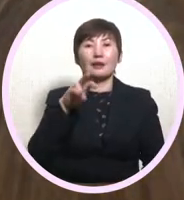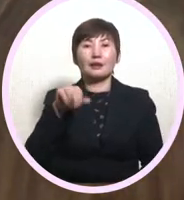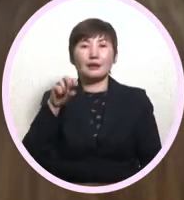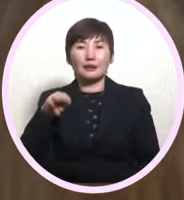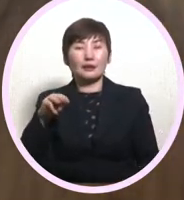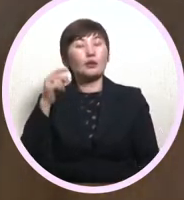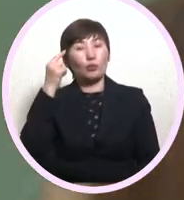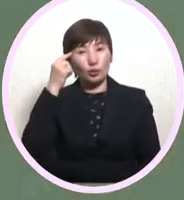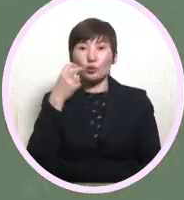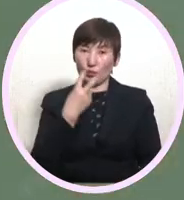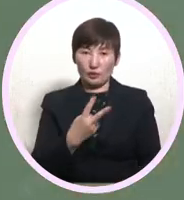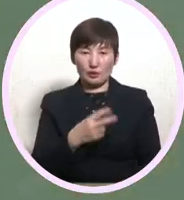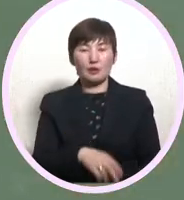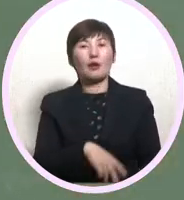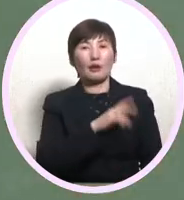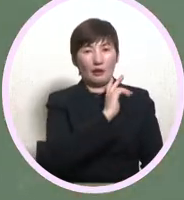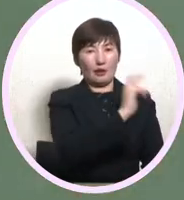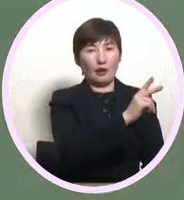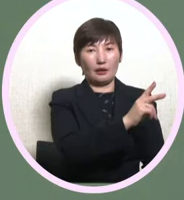нь. За тэгэхээр